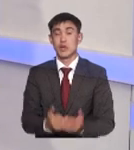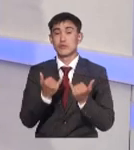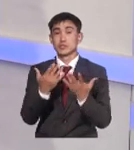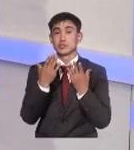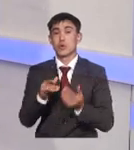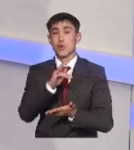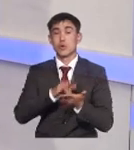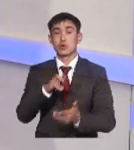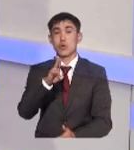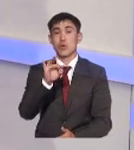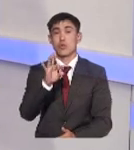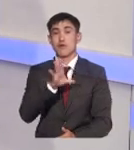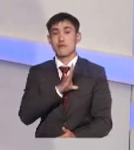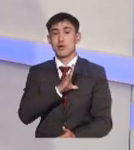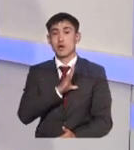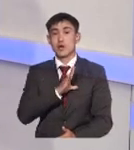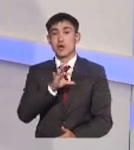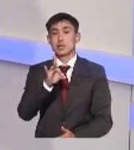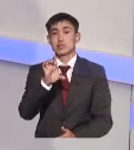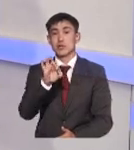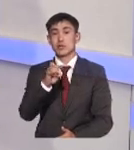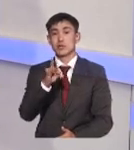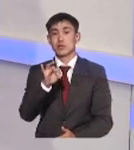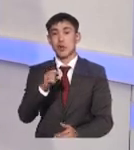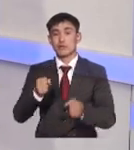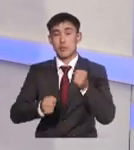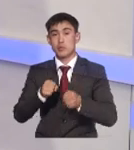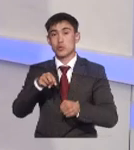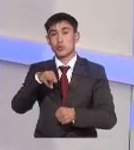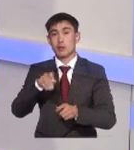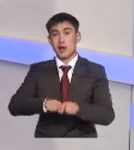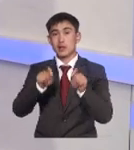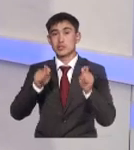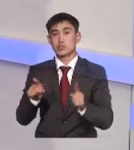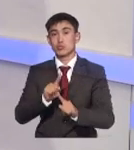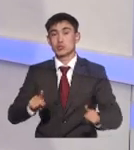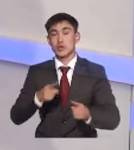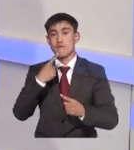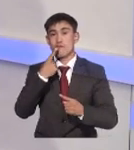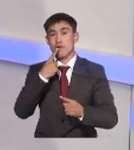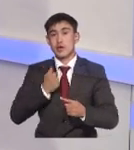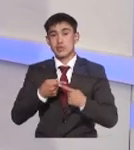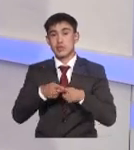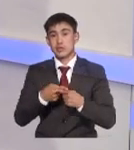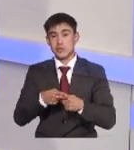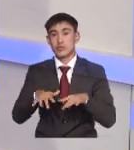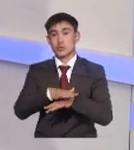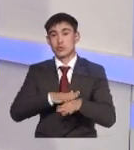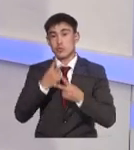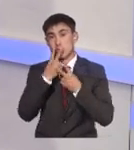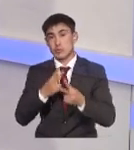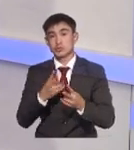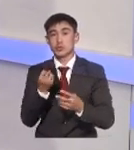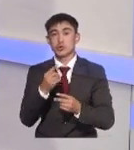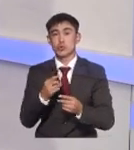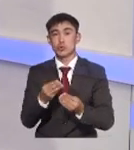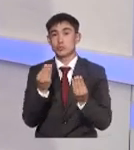в честь дня города в Кона при салоне ретроавтомобилей Тулпар открылся музей военной техники теперь жители и гости города могут посетить